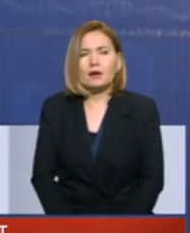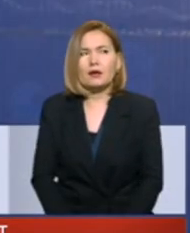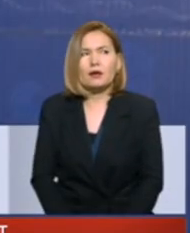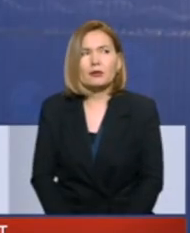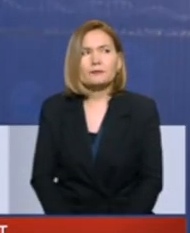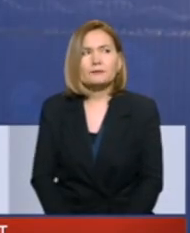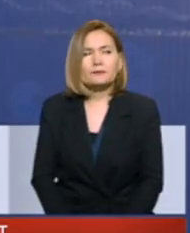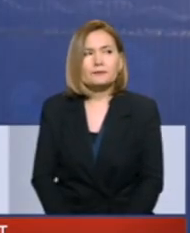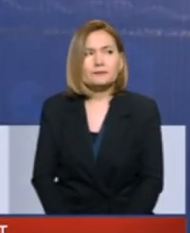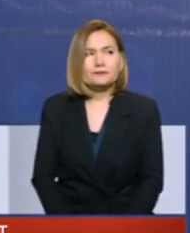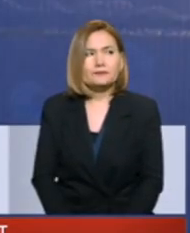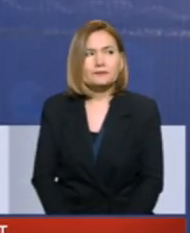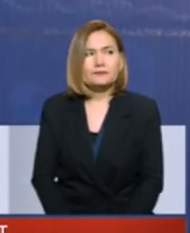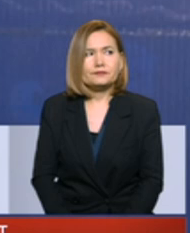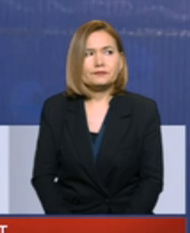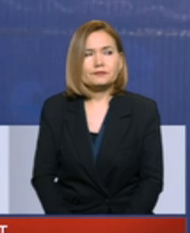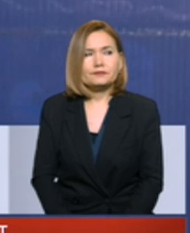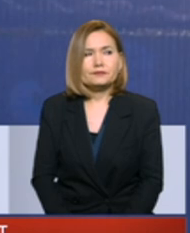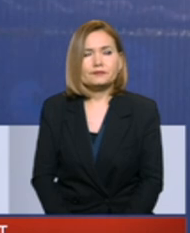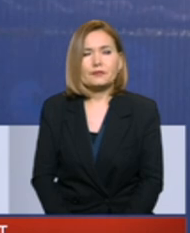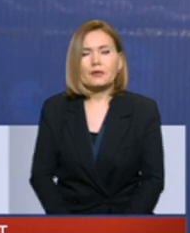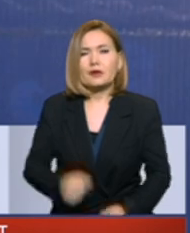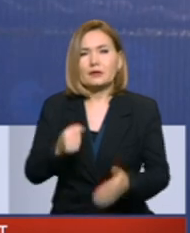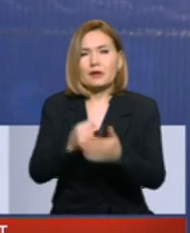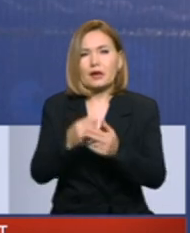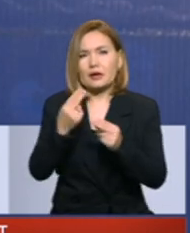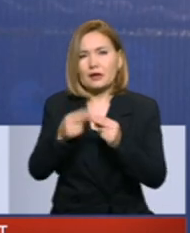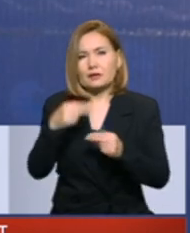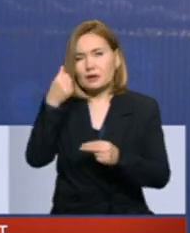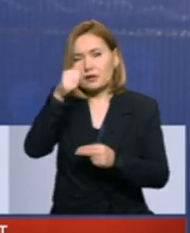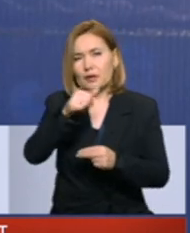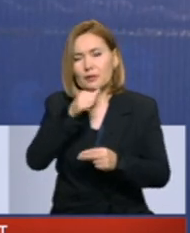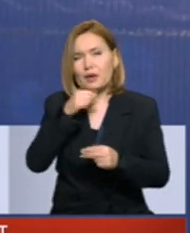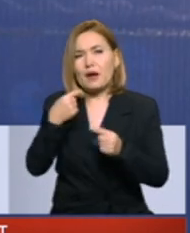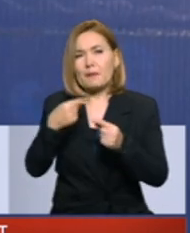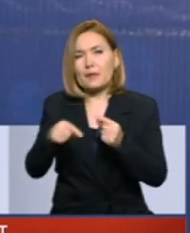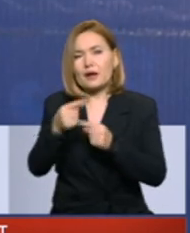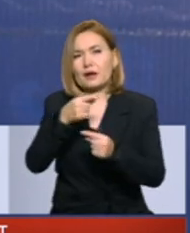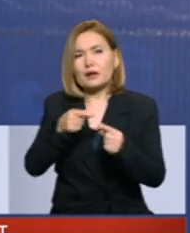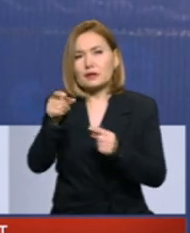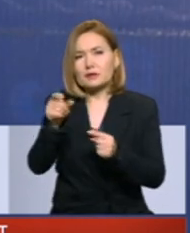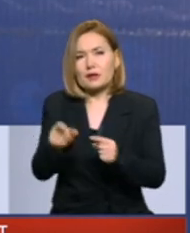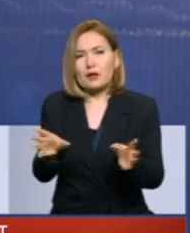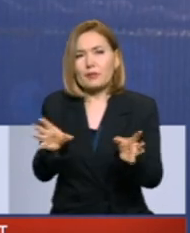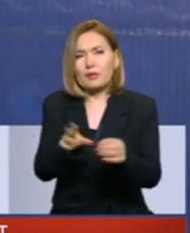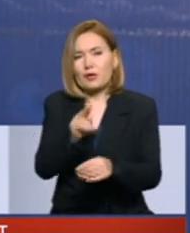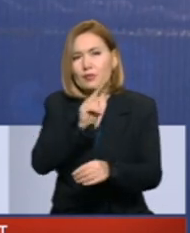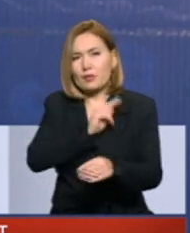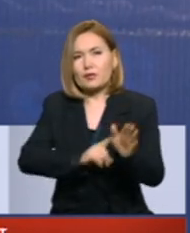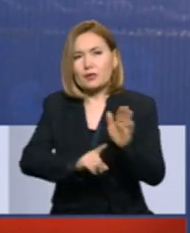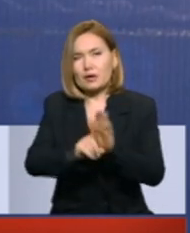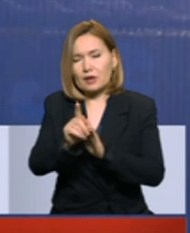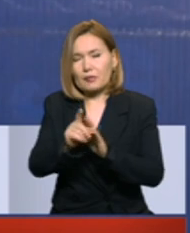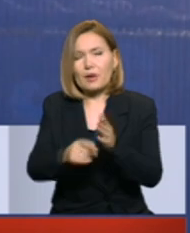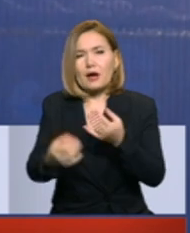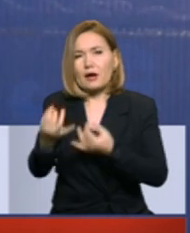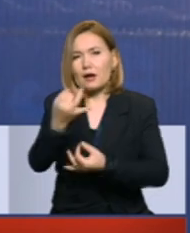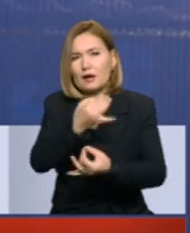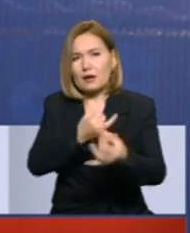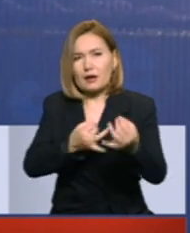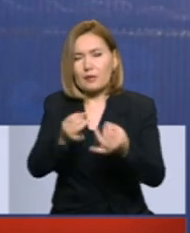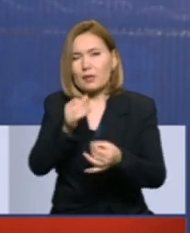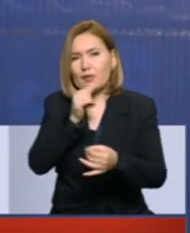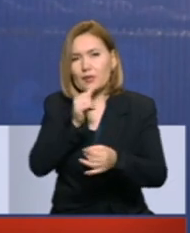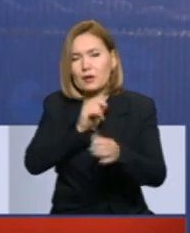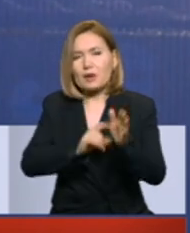Жылдың аяғына шейін бір басқа да бір инвесторлармен жұмыс жүргізіп жатыр. Келесі